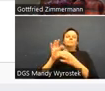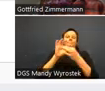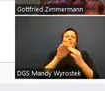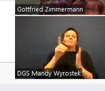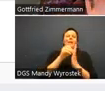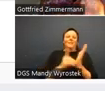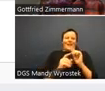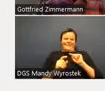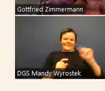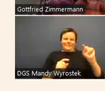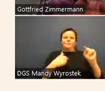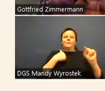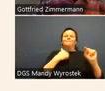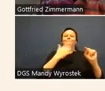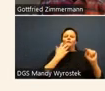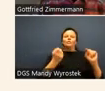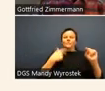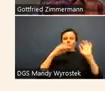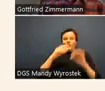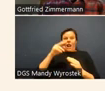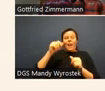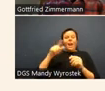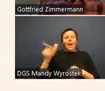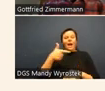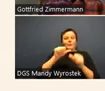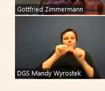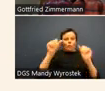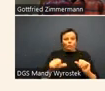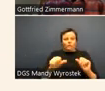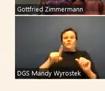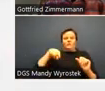durchbewegen und jetzt E für Lesemodus. Und jetzt bin ich da wieder zurück.